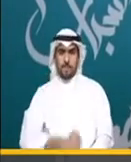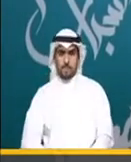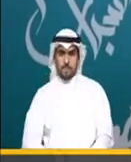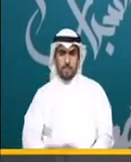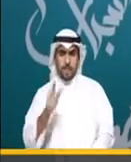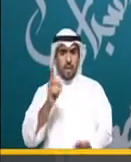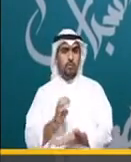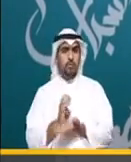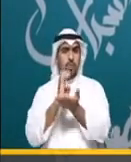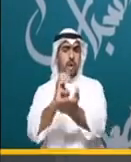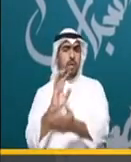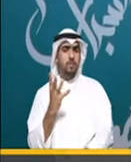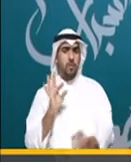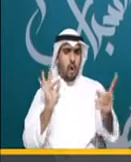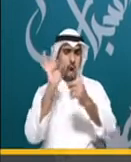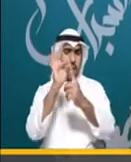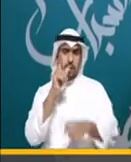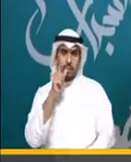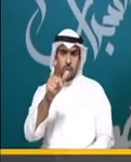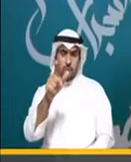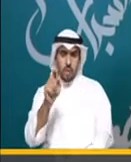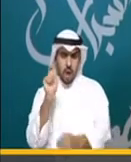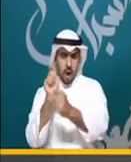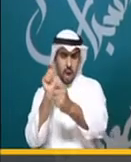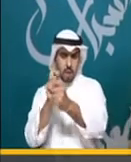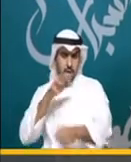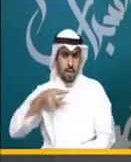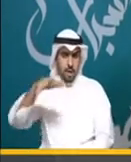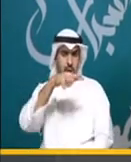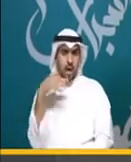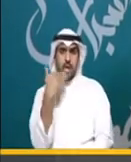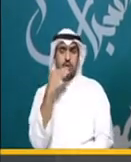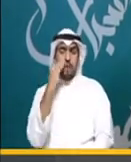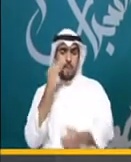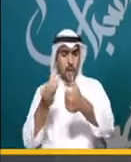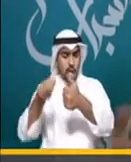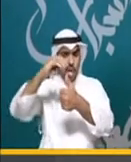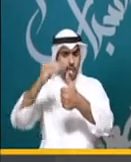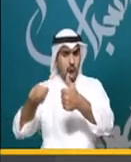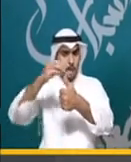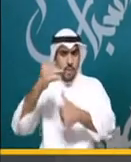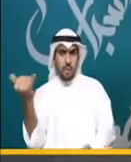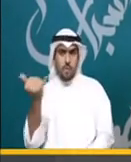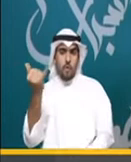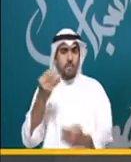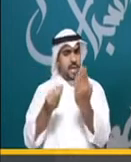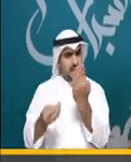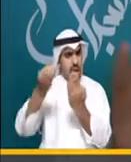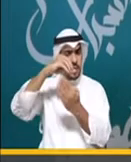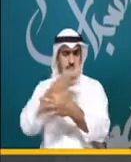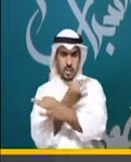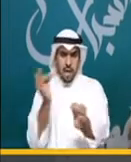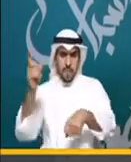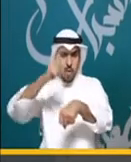الجائزة هي تهدف إلى أن احنا نحث الشباب على تناول الجانب الإيجابي بشكل أفضل، أن احنا نشغل أوقاتهم بشكل أحسن،